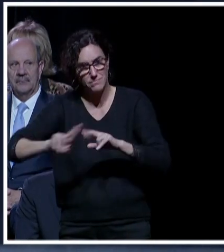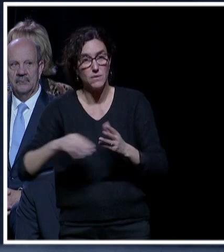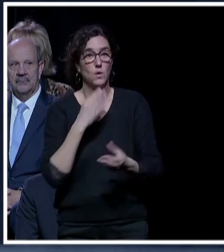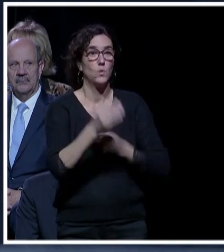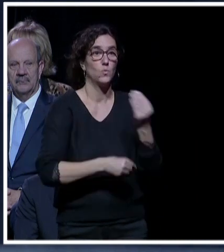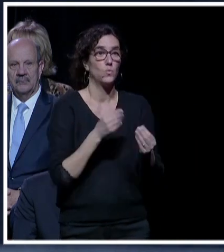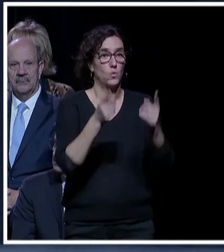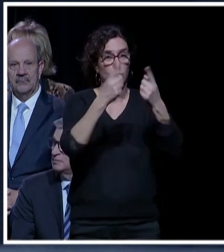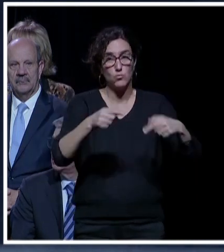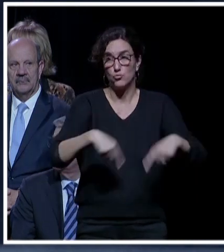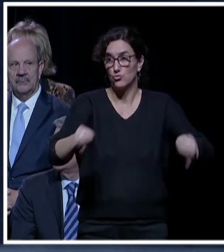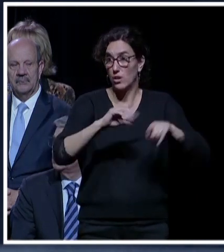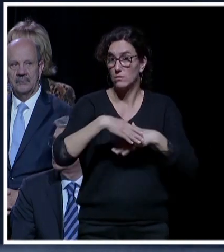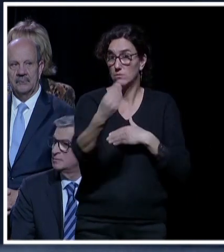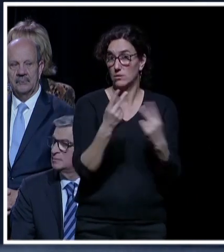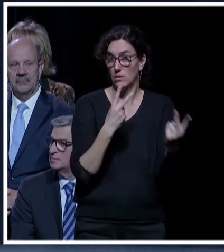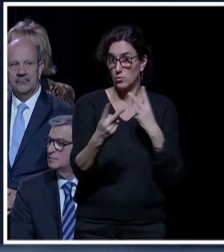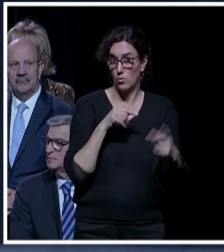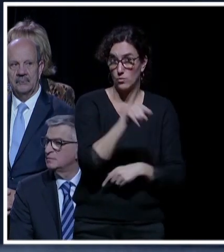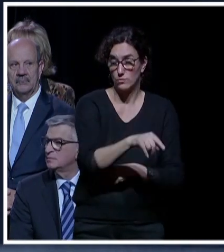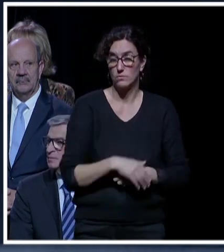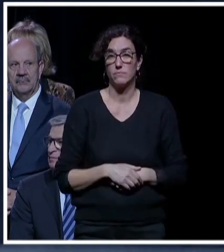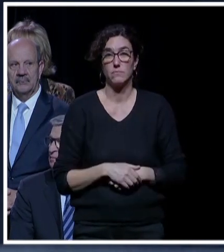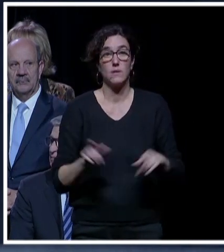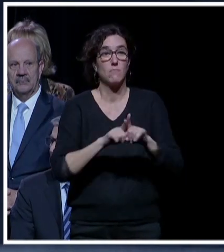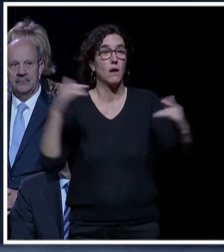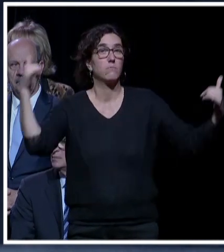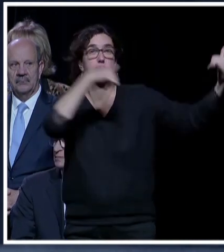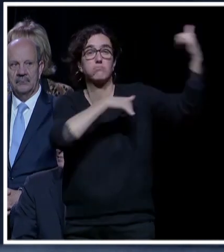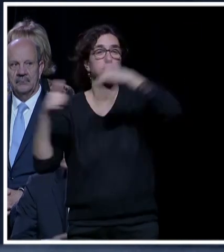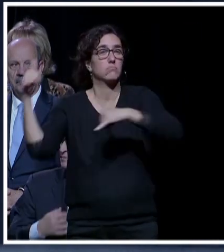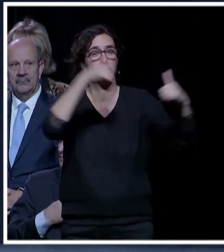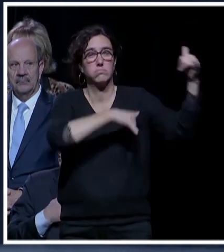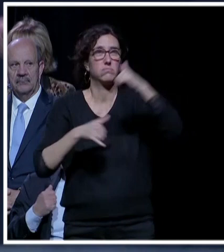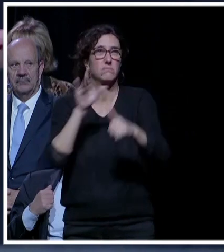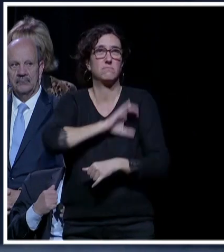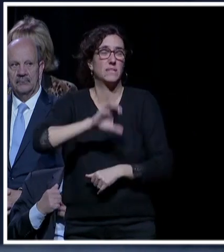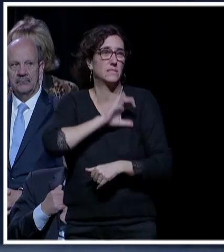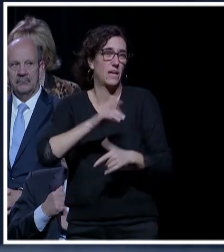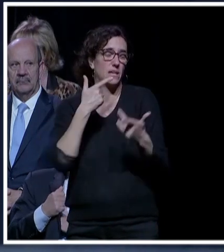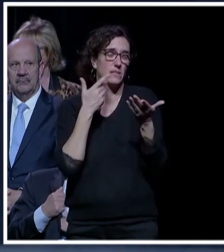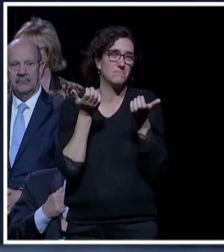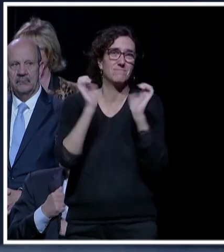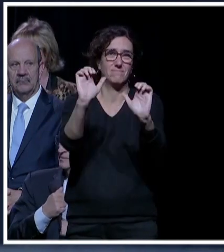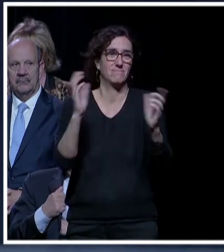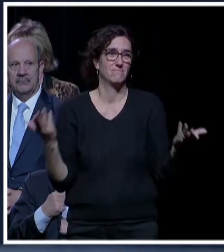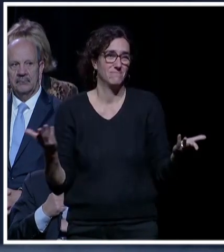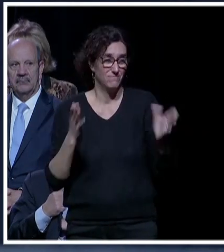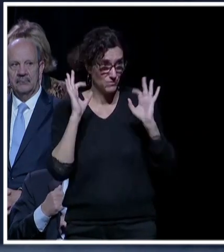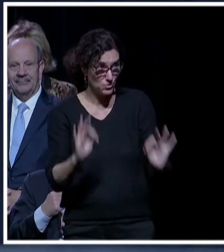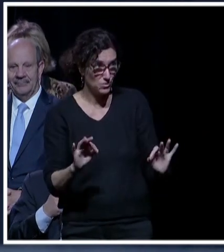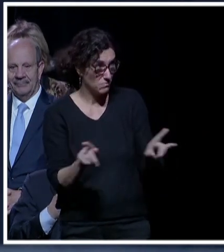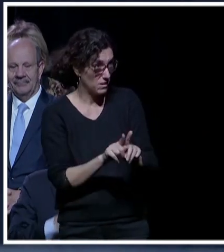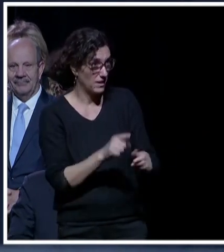Mougins, cher Richard. Limiter les nuisances aériennes que nous subissons, chère Florence, cher Christian Ortega et